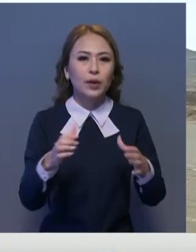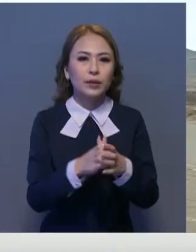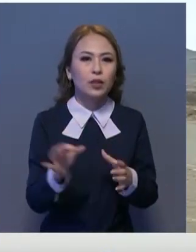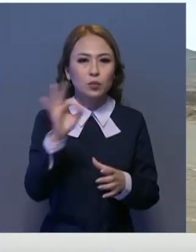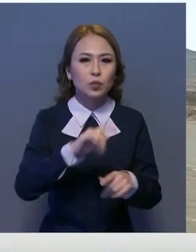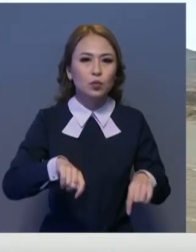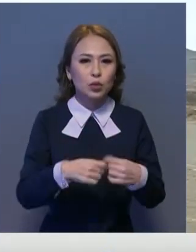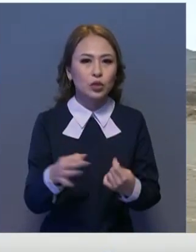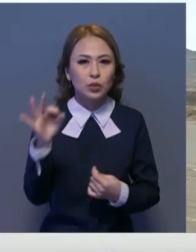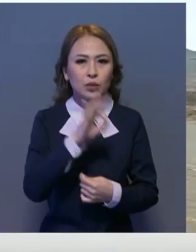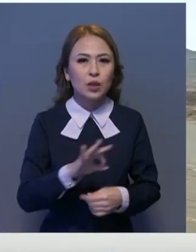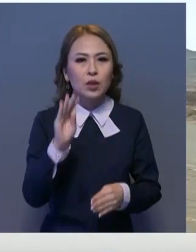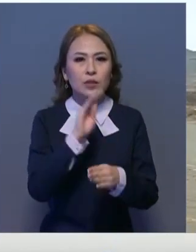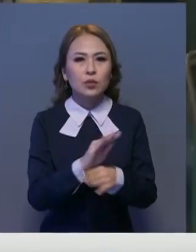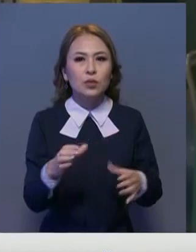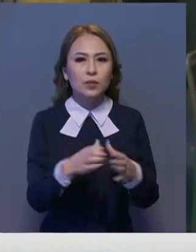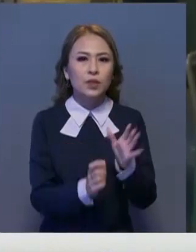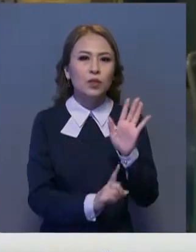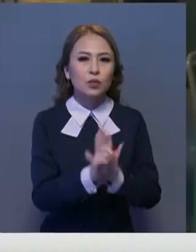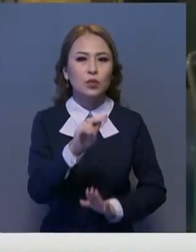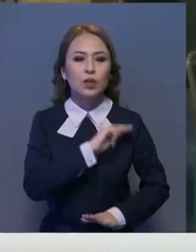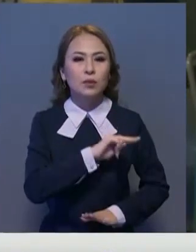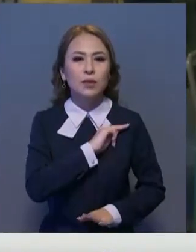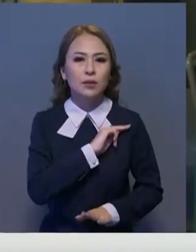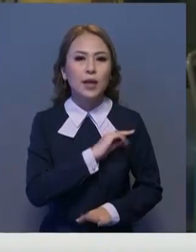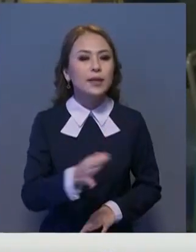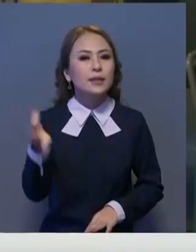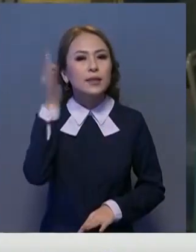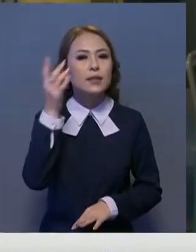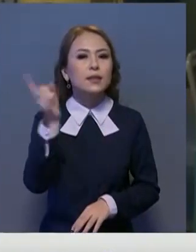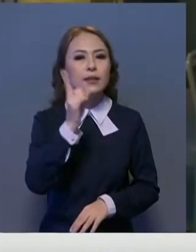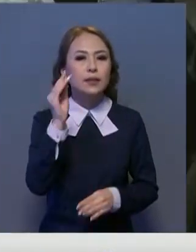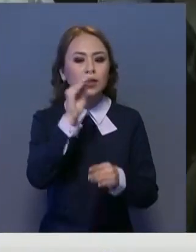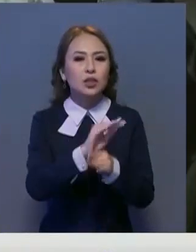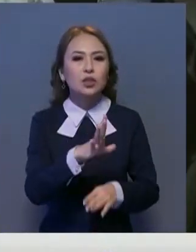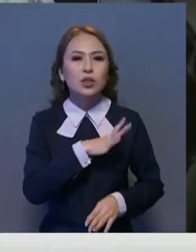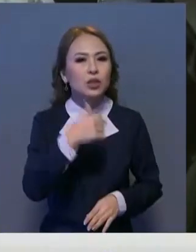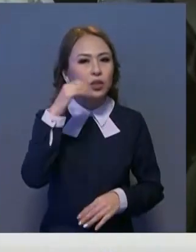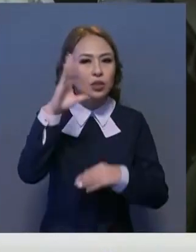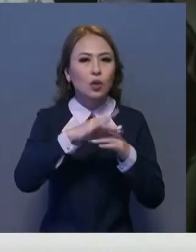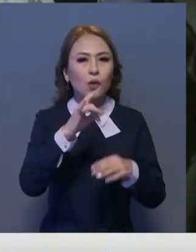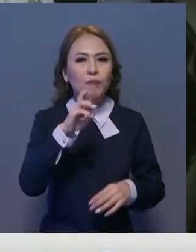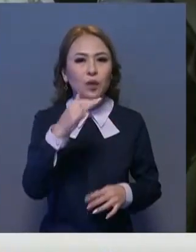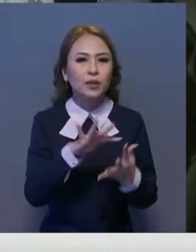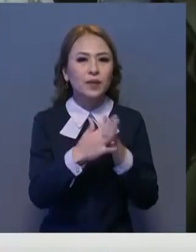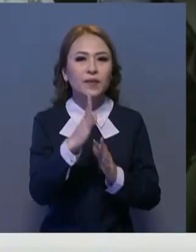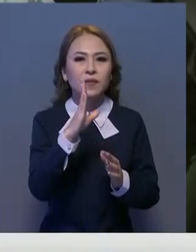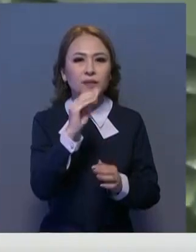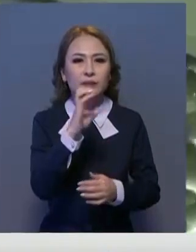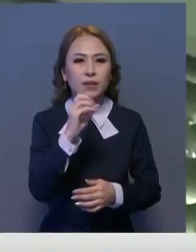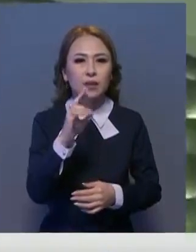қорғау қағидаларын бұзу бабы бойынша іс қозғап тергеу жұмыстары басталды. Естеріңізге сала кетейін, кеше кешкілік Хромтау